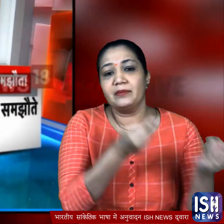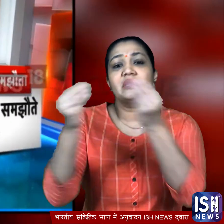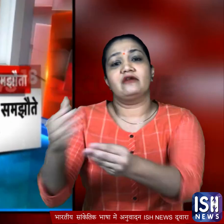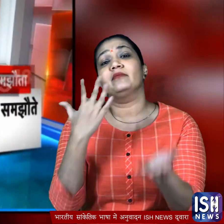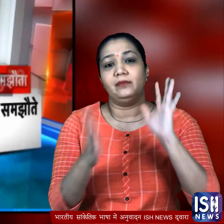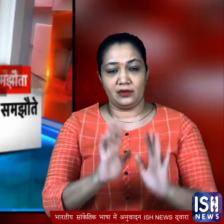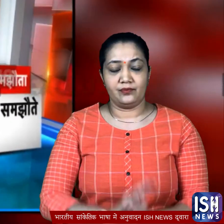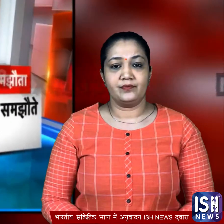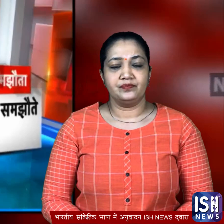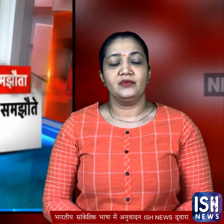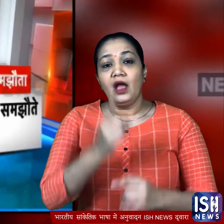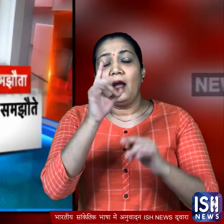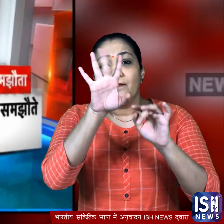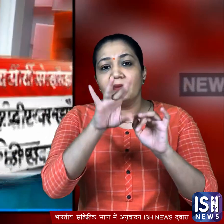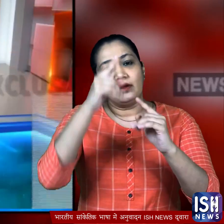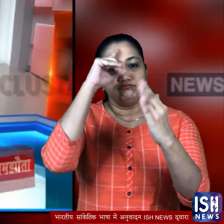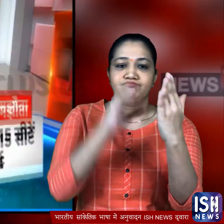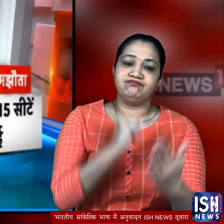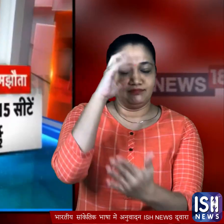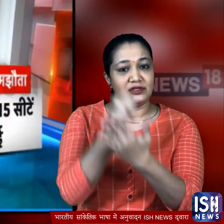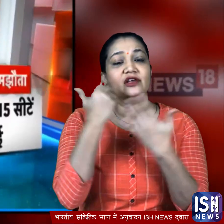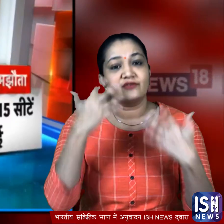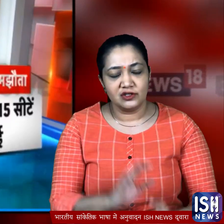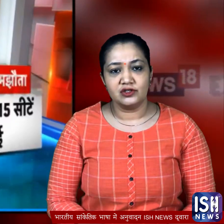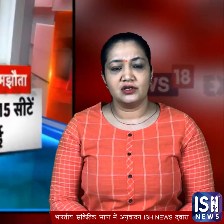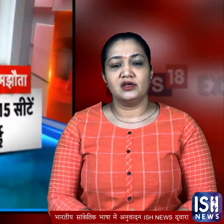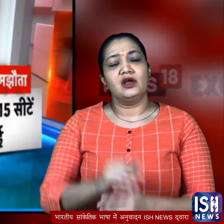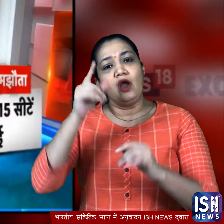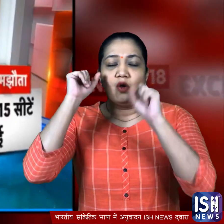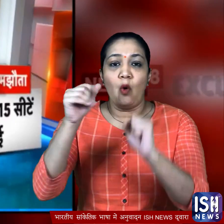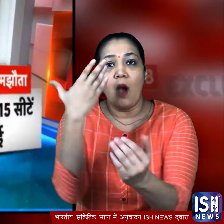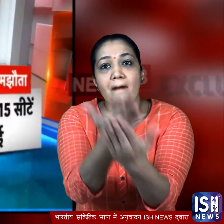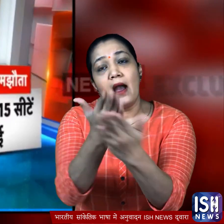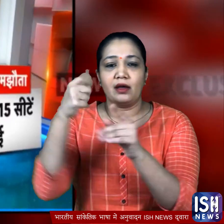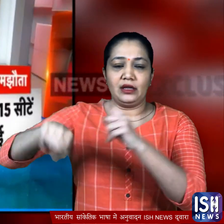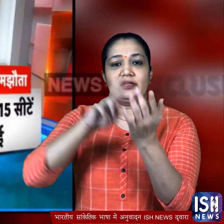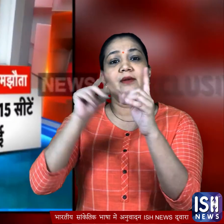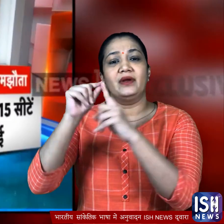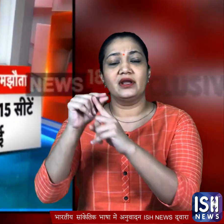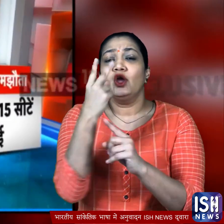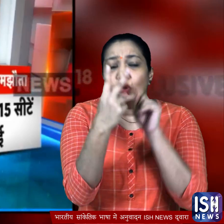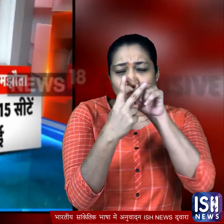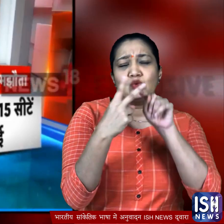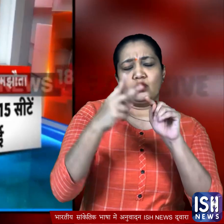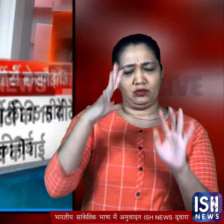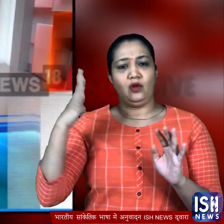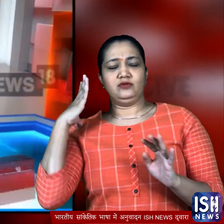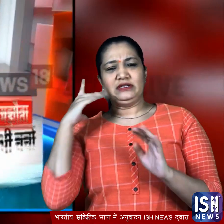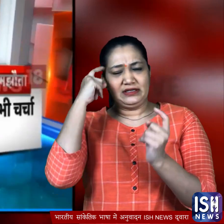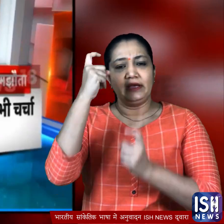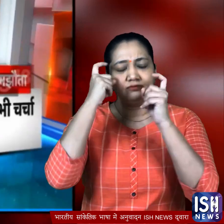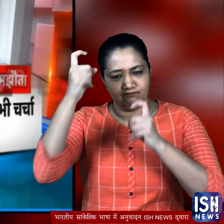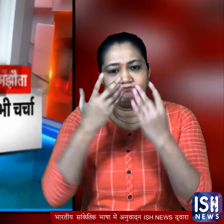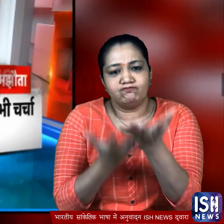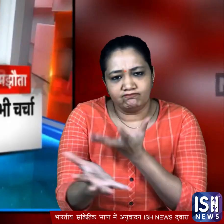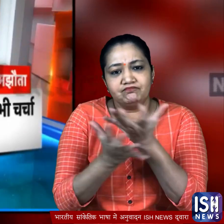को देने पर सहमत हो गई। इनमें ऐसी 15 सीटें तो तय भी कर ली गई हैं जिन पर निषाद पार्टी के उम्मीदवार चुनाव लड़ेंगे, जबकि 2 सीटें ऐसी हैं जिन पर